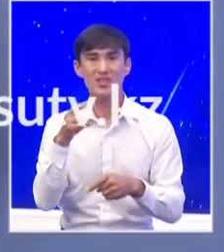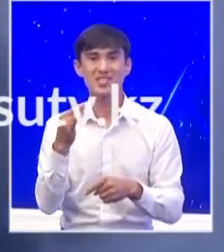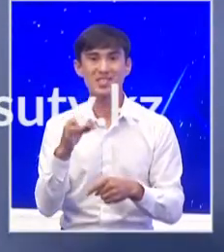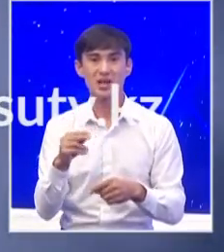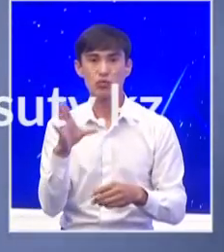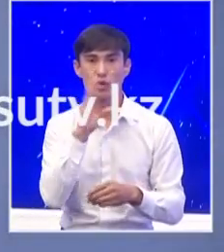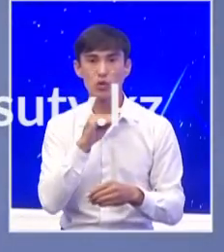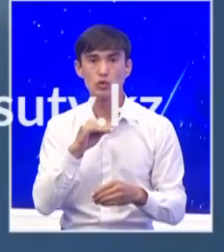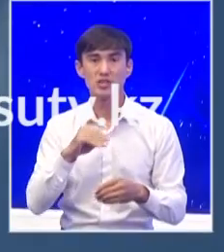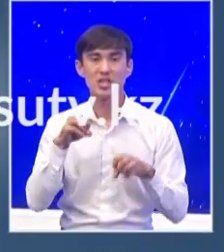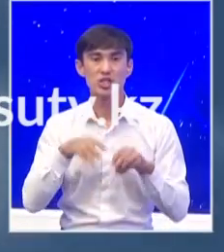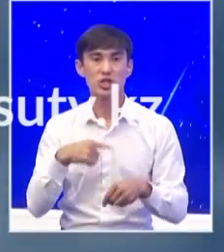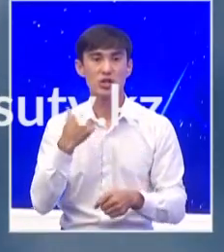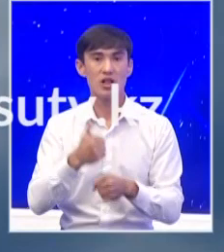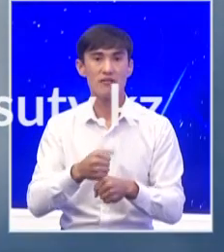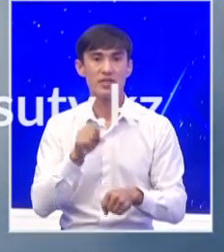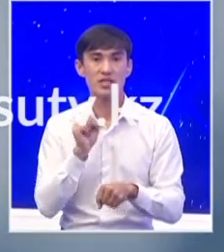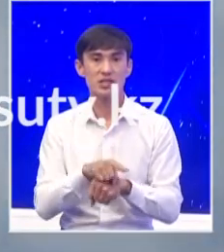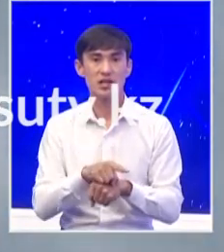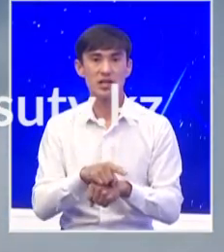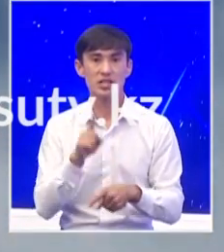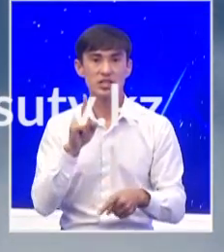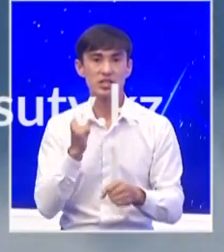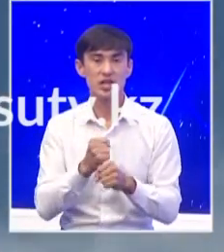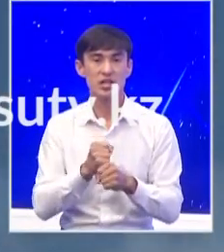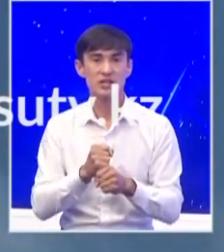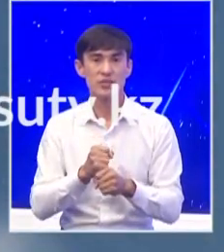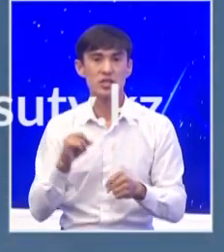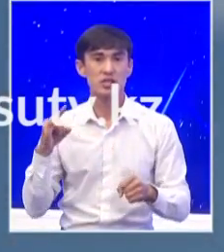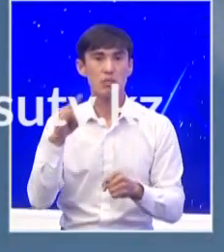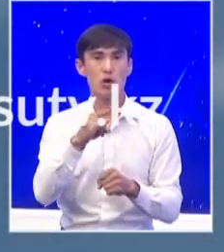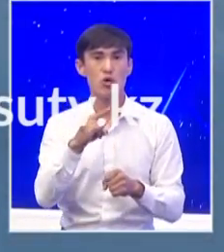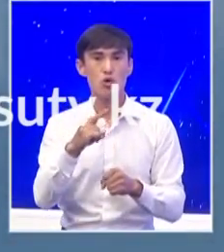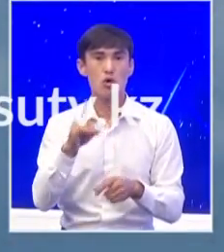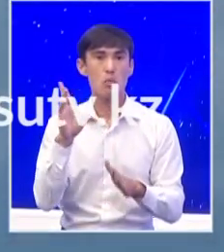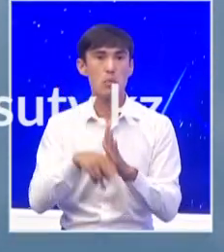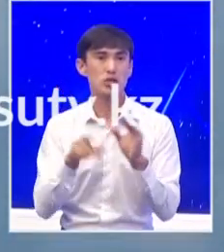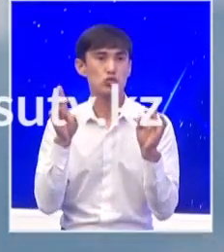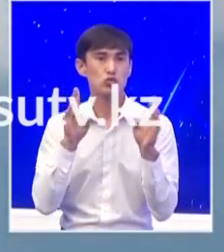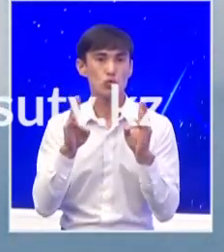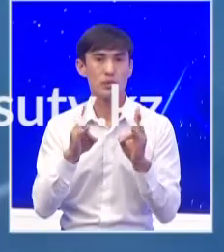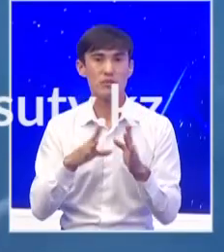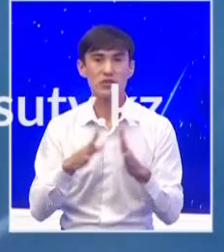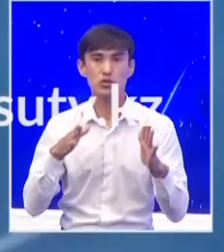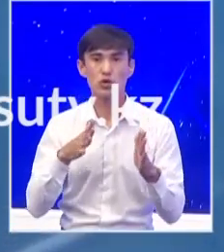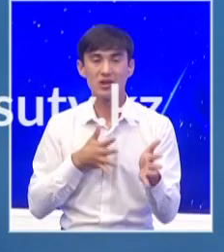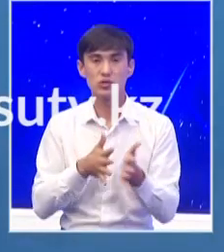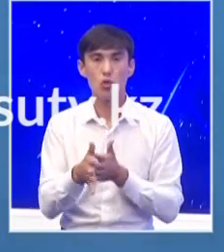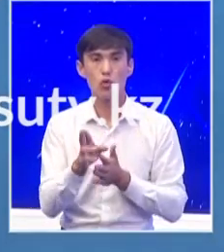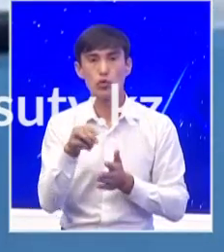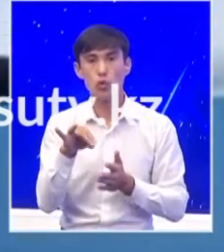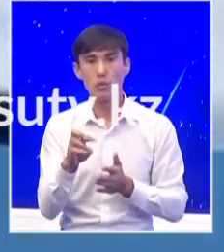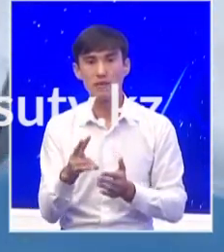из главных задач – сделать сверхзвуковой самолет бесшумным. Напомним, именно сильный шум и высокий расход топлива